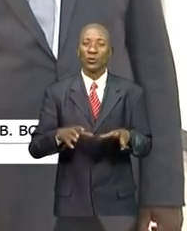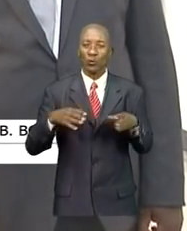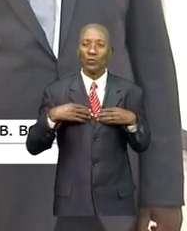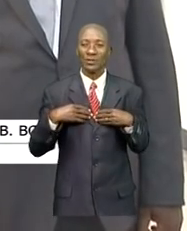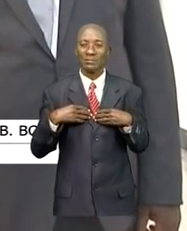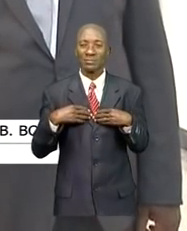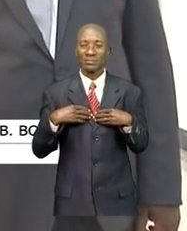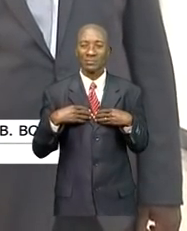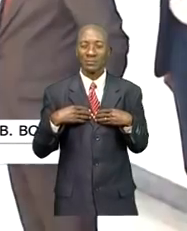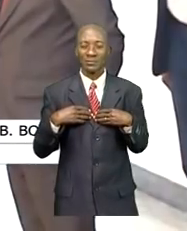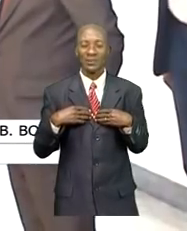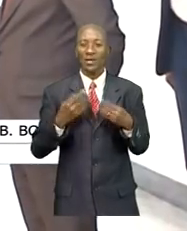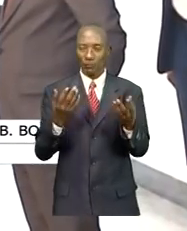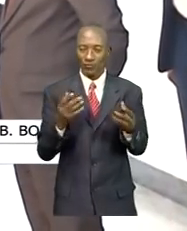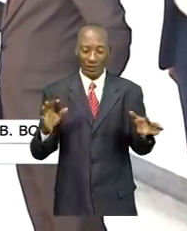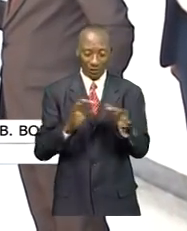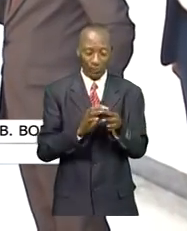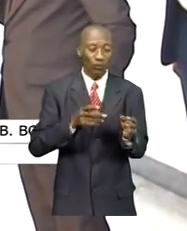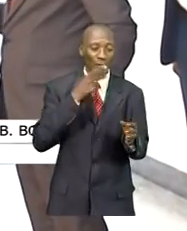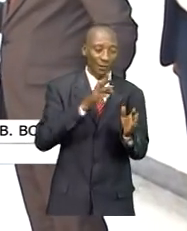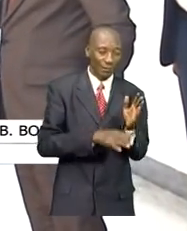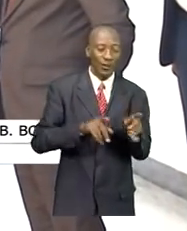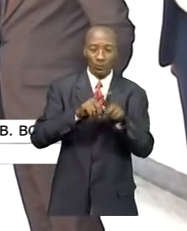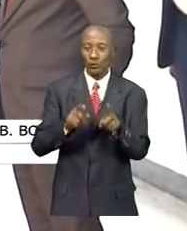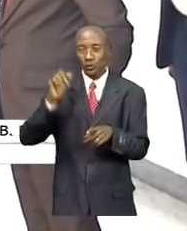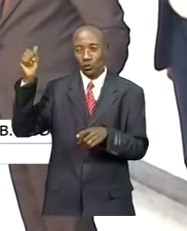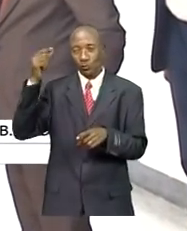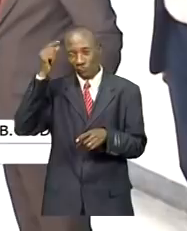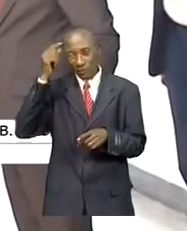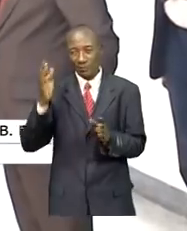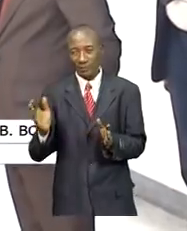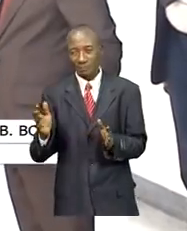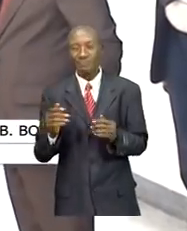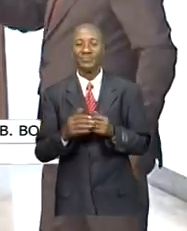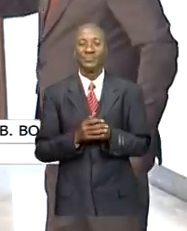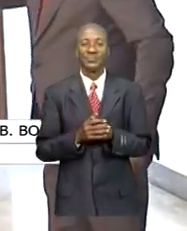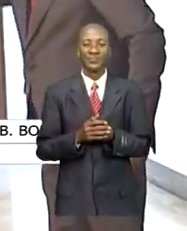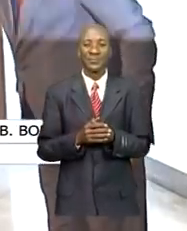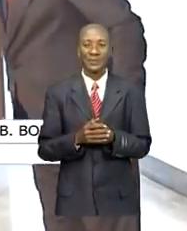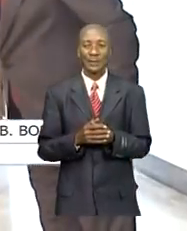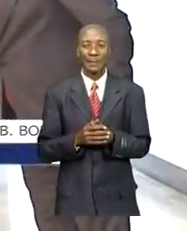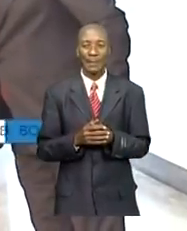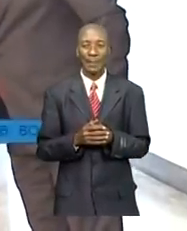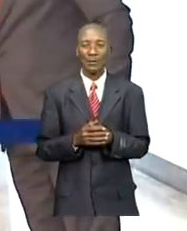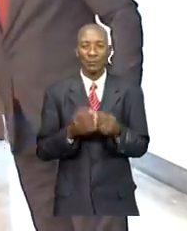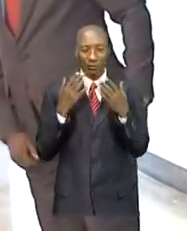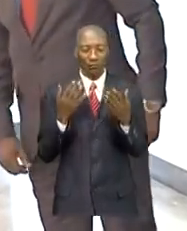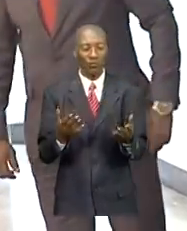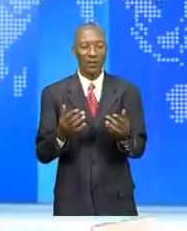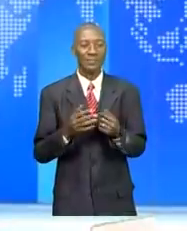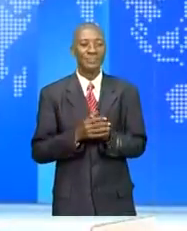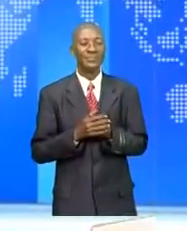du Parlement et du gouvernement. La réussite dans l'Est réside dans la mobilisation de toutes les composantes de notre